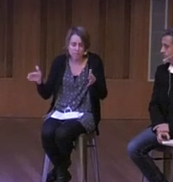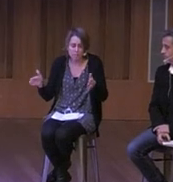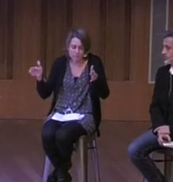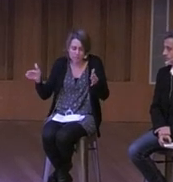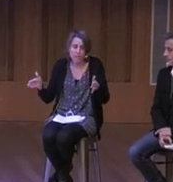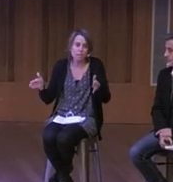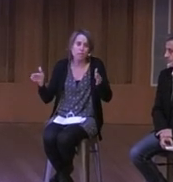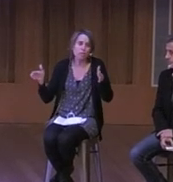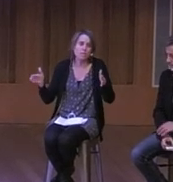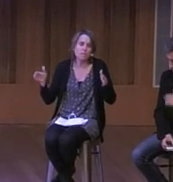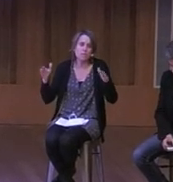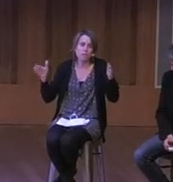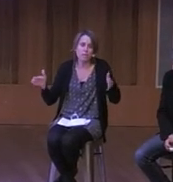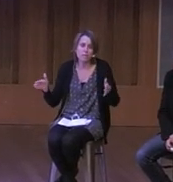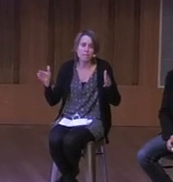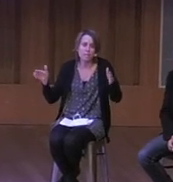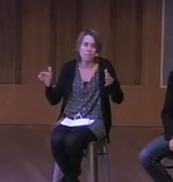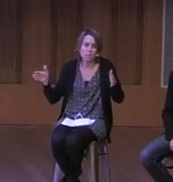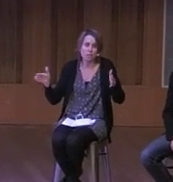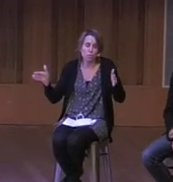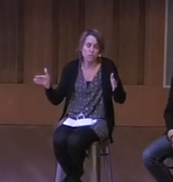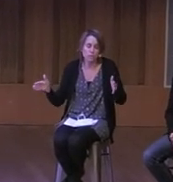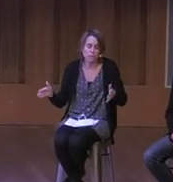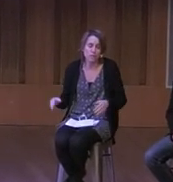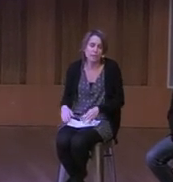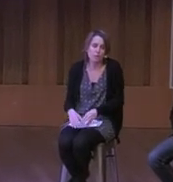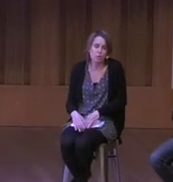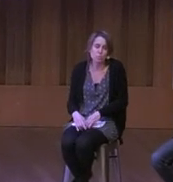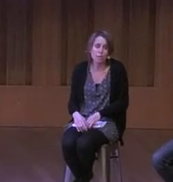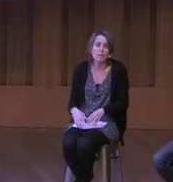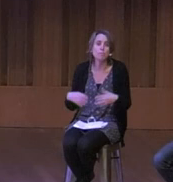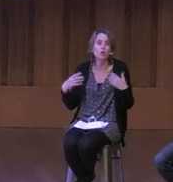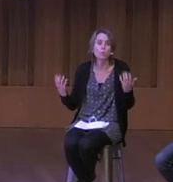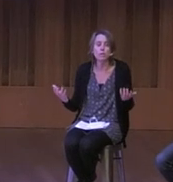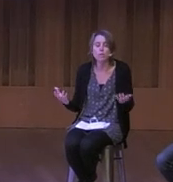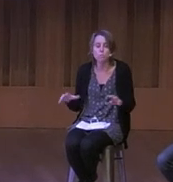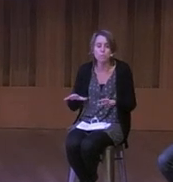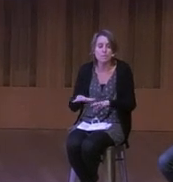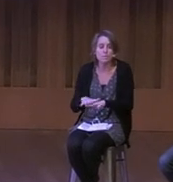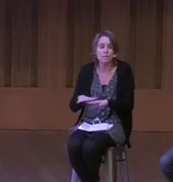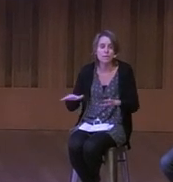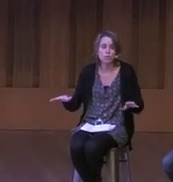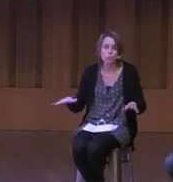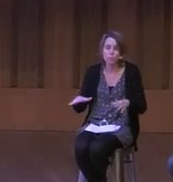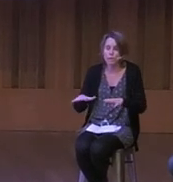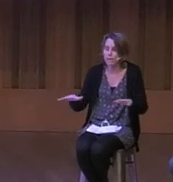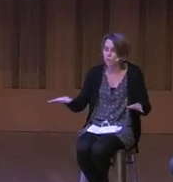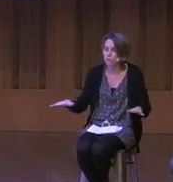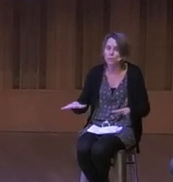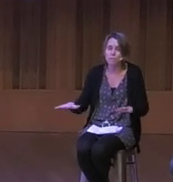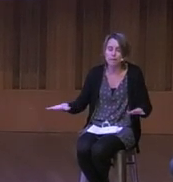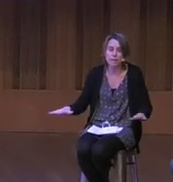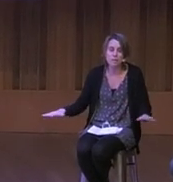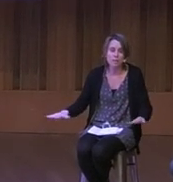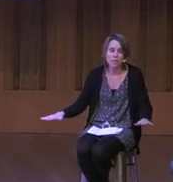diran fins aquí, diguéssim, és la zona de les catenàries o, la zona de, que no es pot plantar, però no vol dir que no es pugui, per exemple, doncs, col·locar